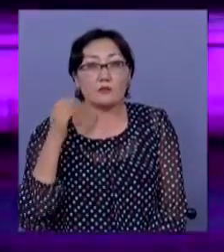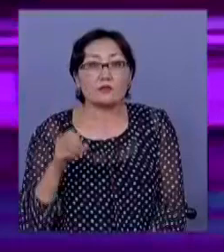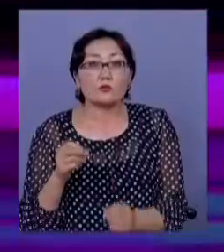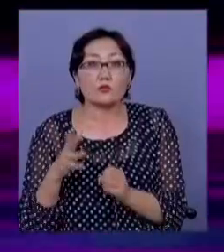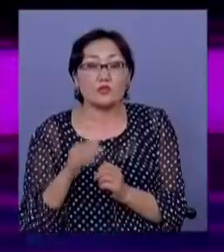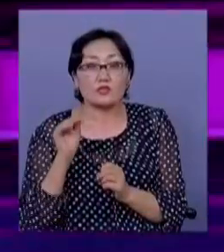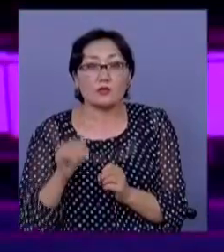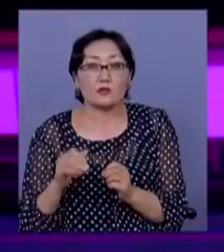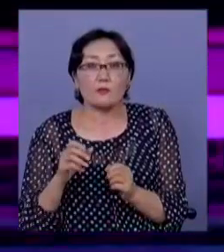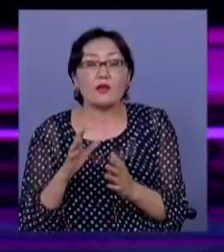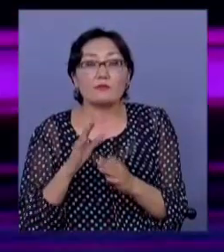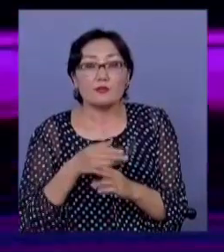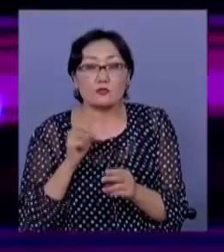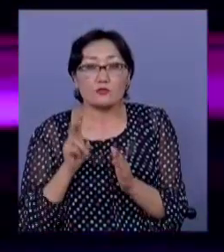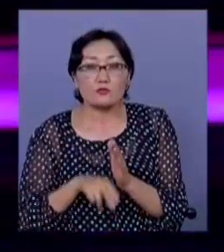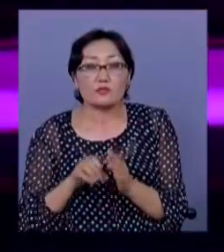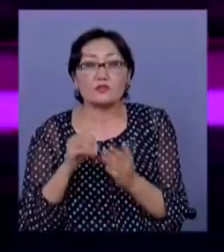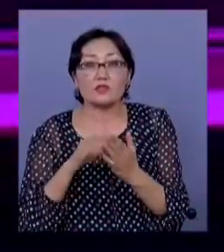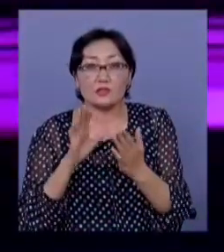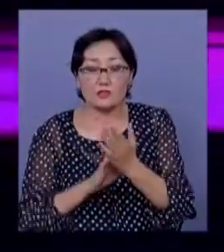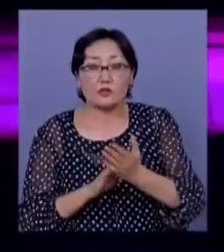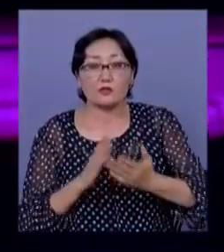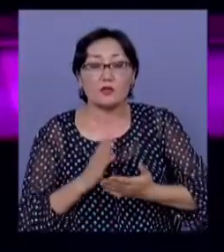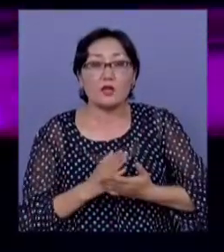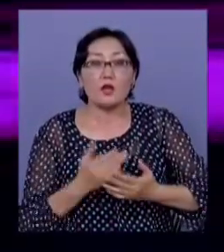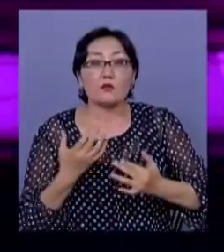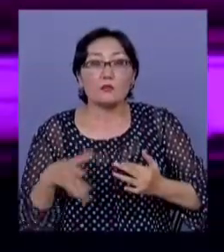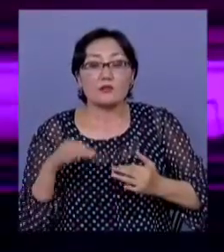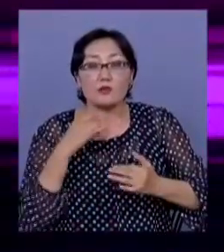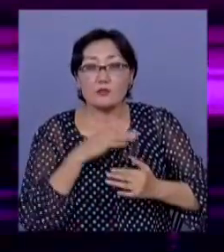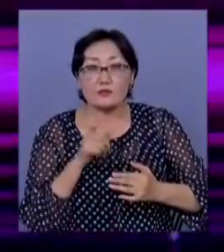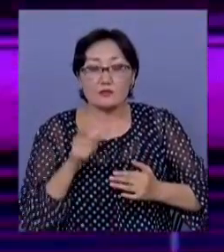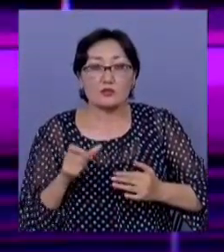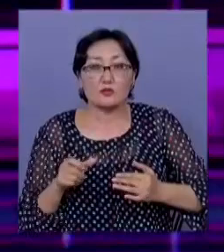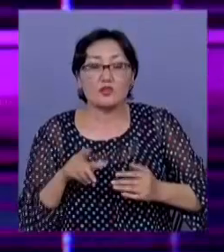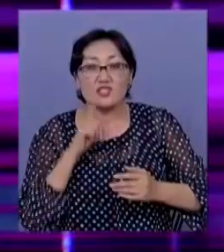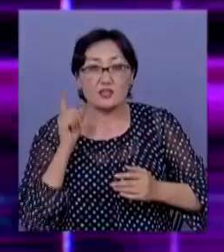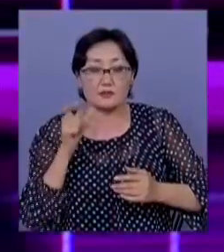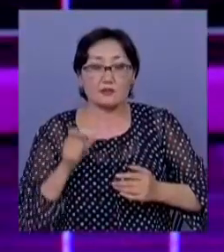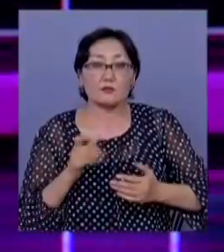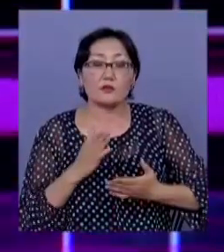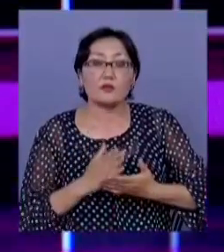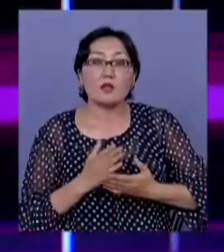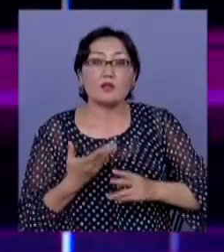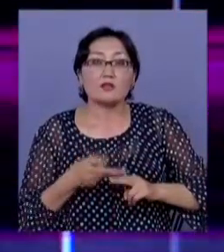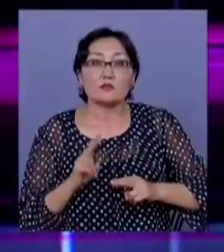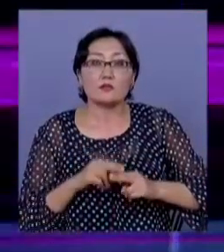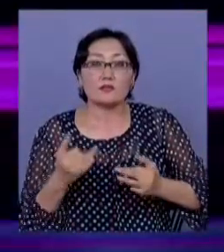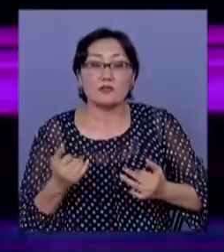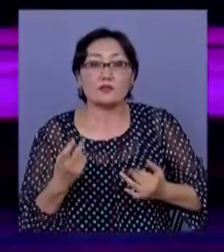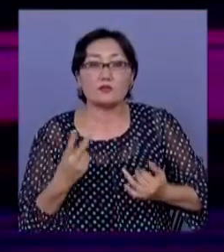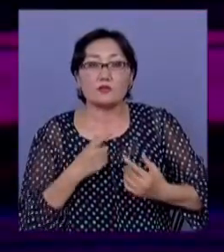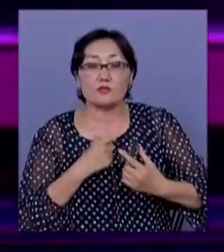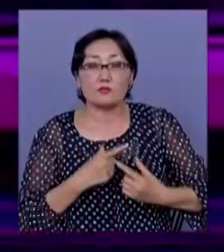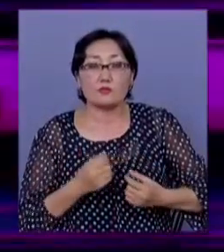мың адам жұмыссыз. Бұл тек тіркеуде тұрғандары ғана. Оның басым бөлігі жастар болса керек. Өйткені енді екі қолға бір